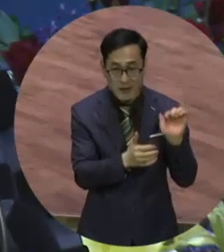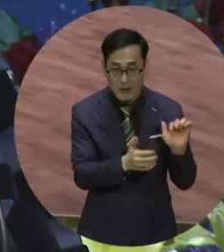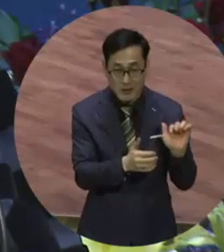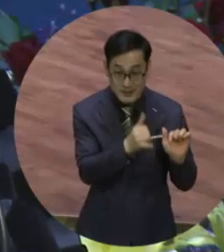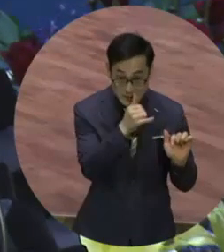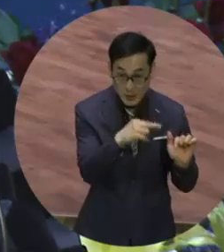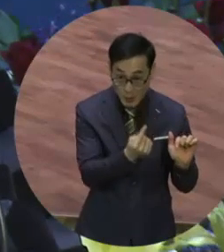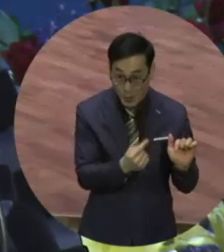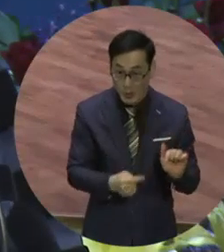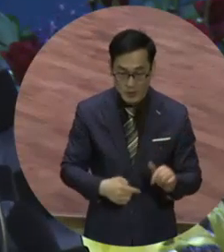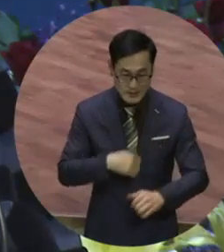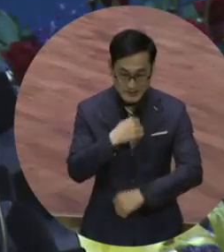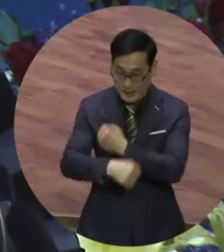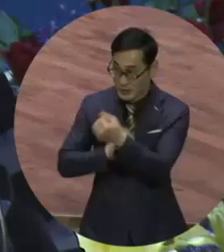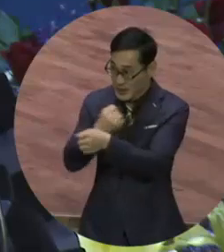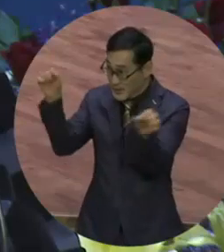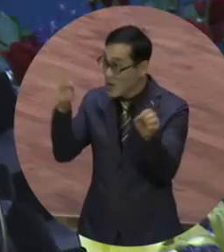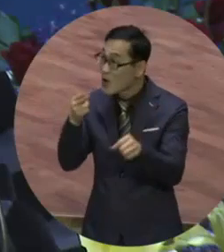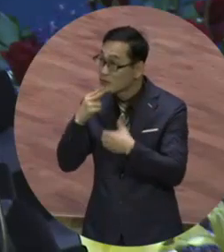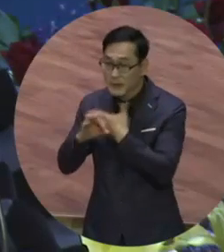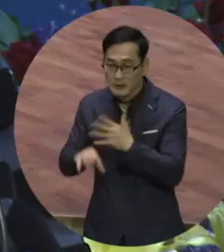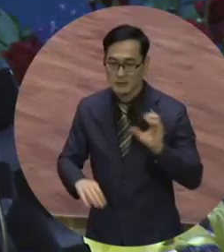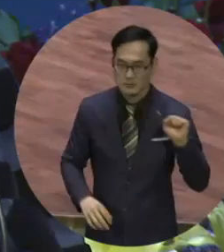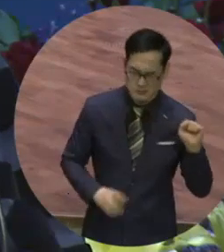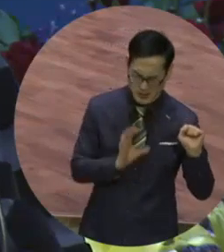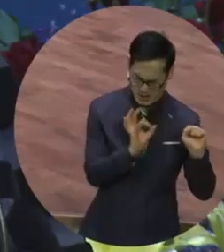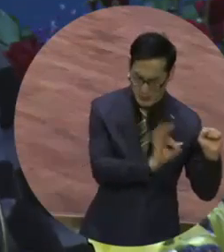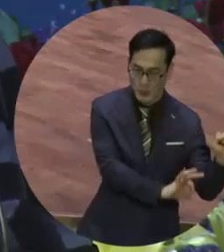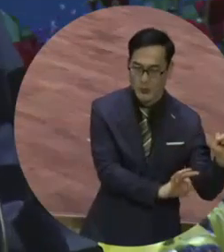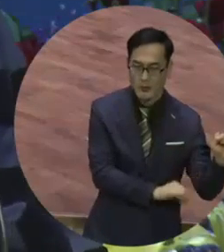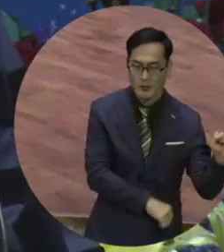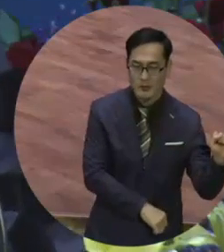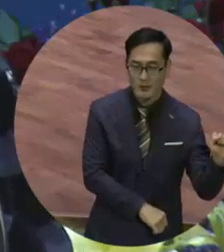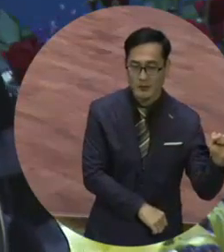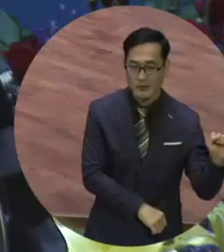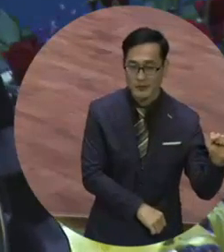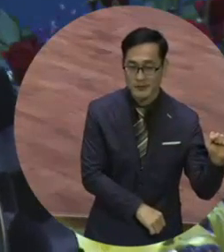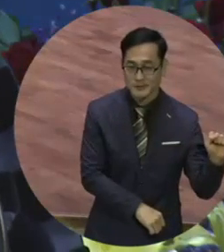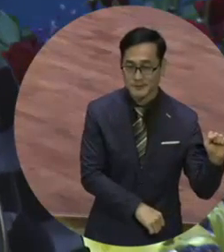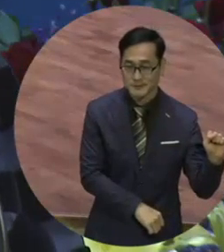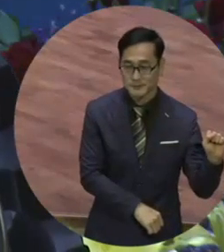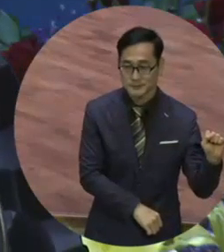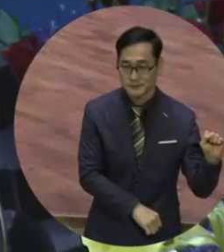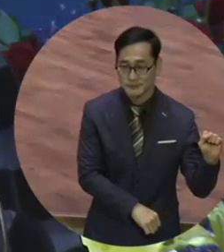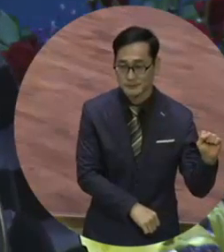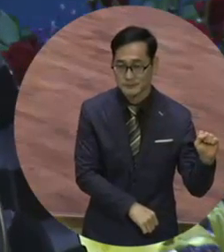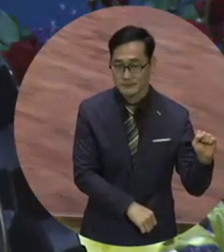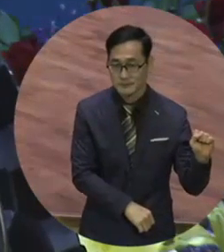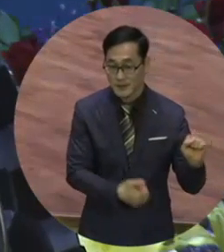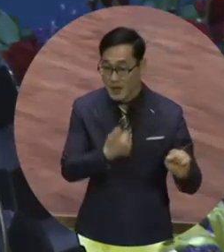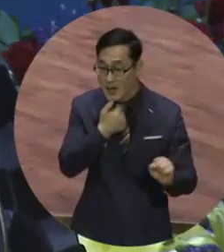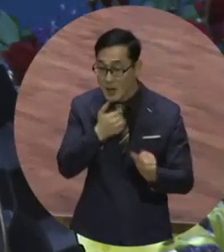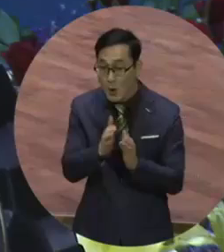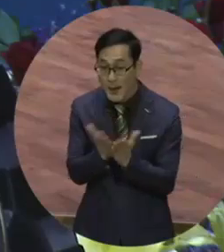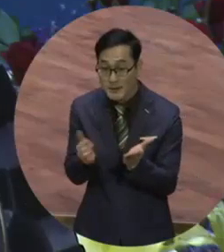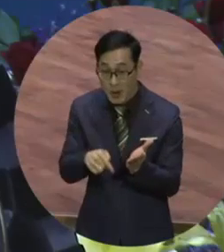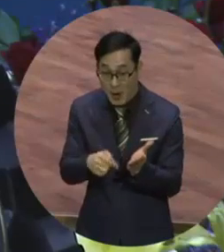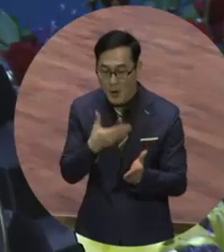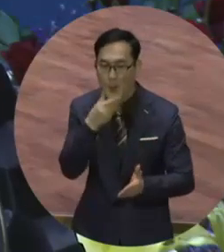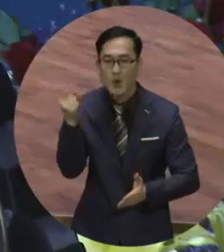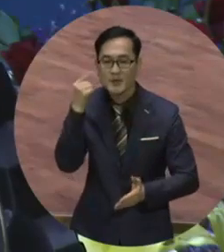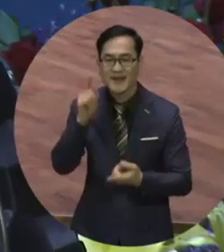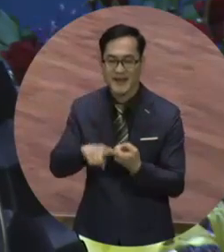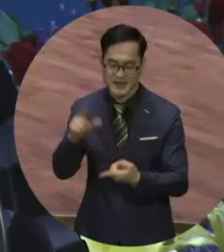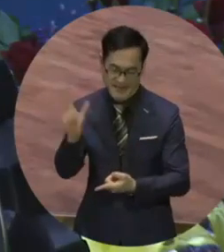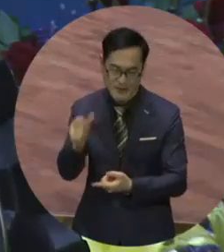복음 못 누리고 사단에 속은 거예요. 이 로마서가 강조하는 것이 뭐냐? 복음을 강조하면서 복음이 뭐냐?